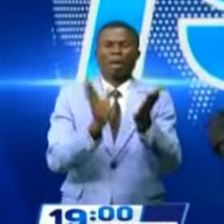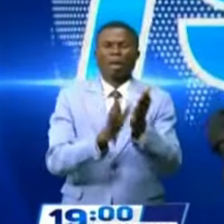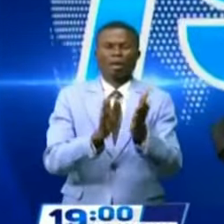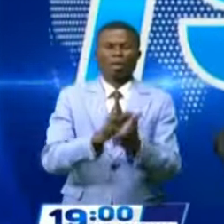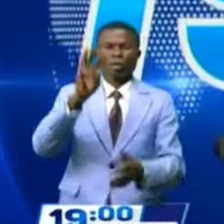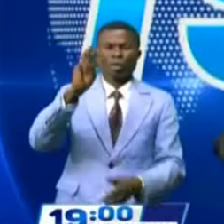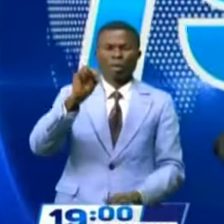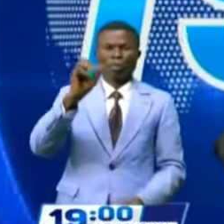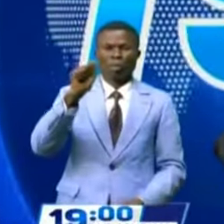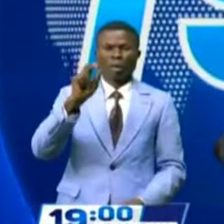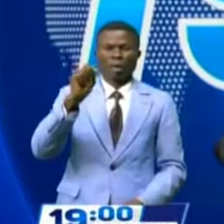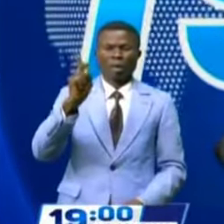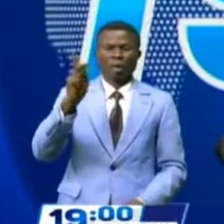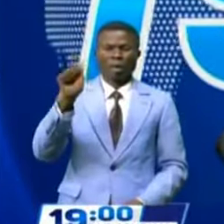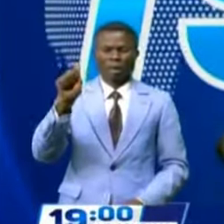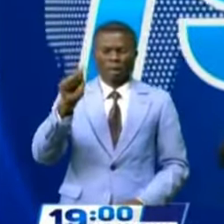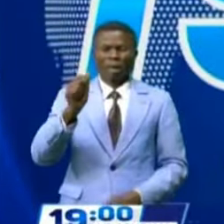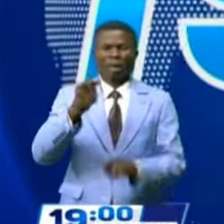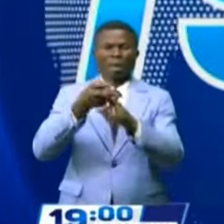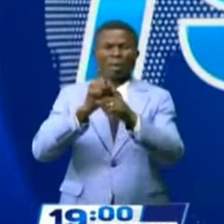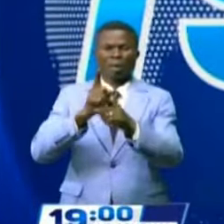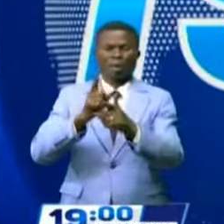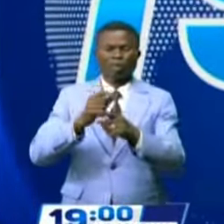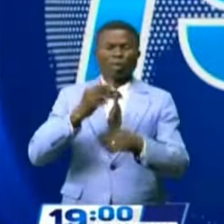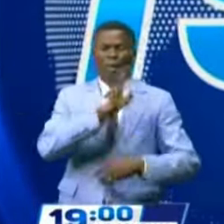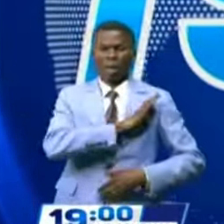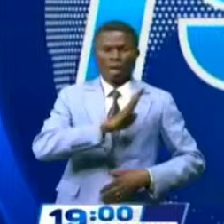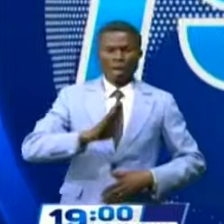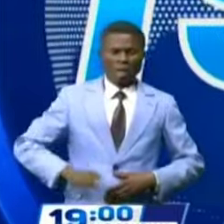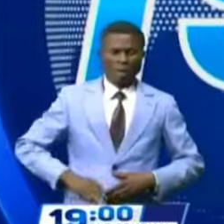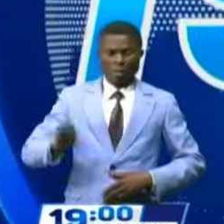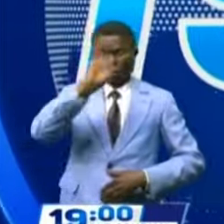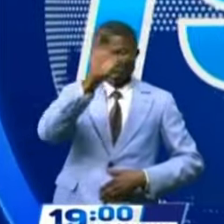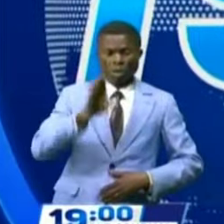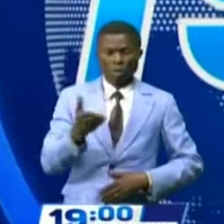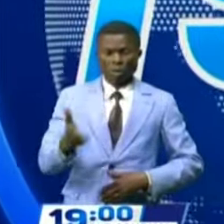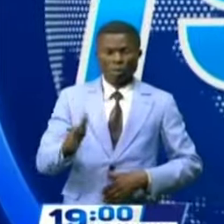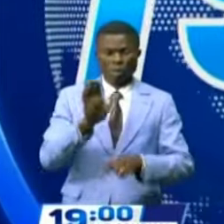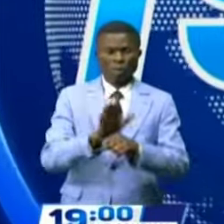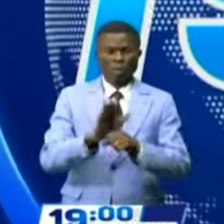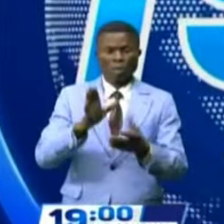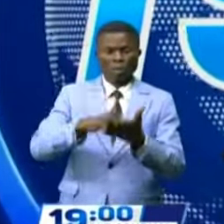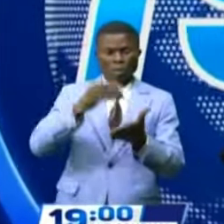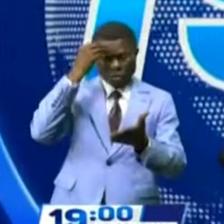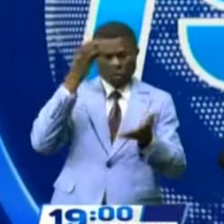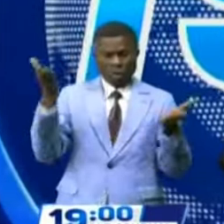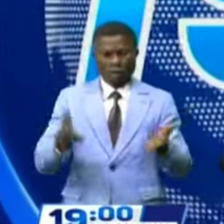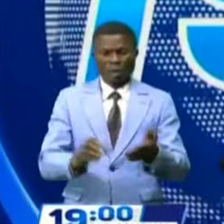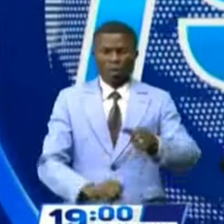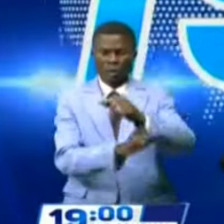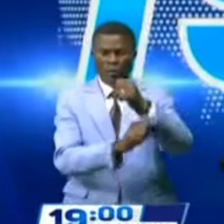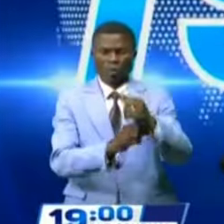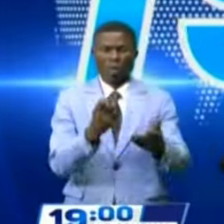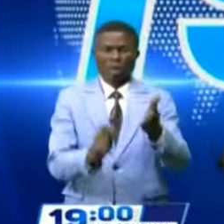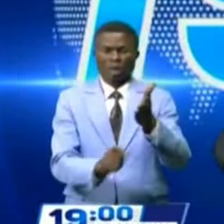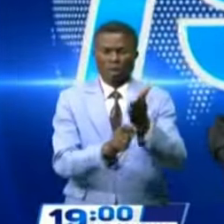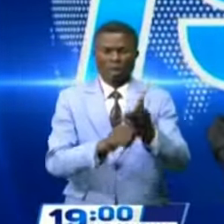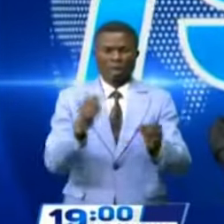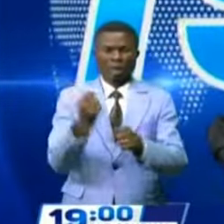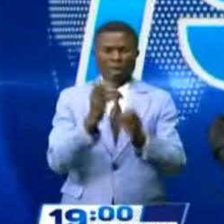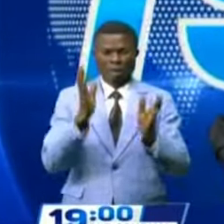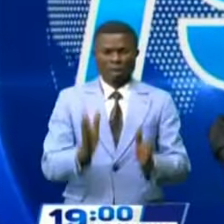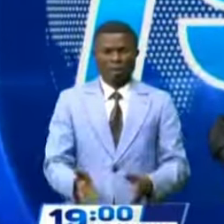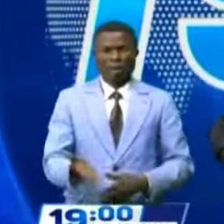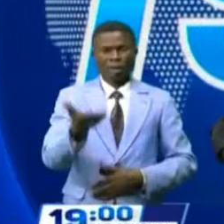du bourgmestre de cette entité devant plusieurs élèves de cette école. Ceci grâce à l'appui technique et professionnel.